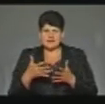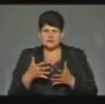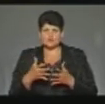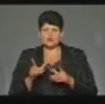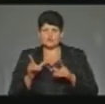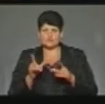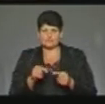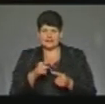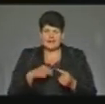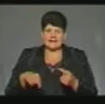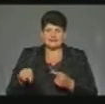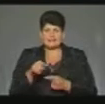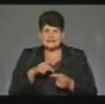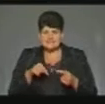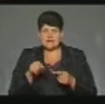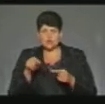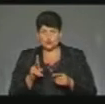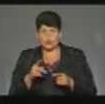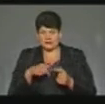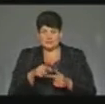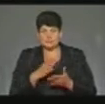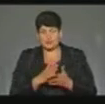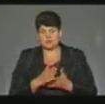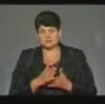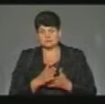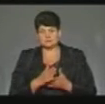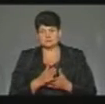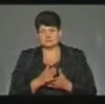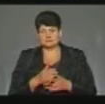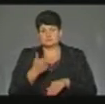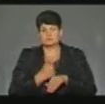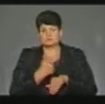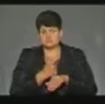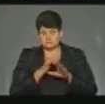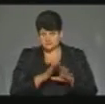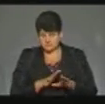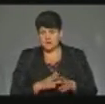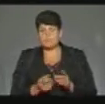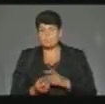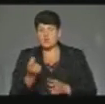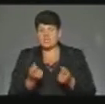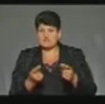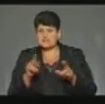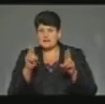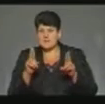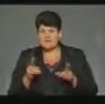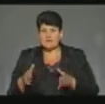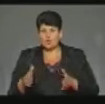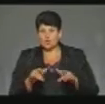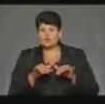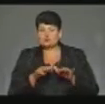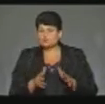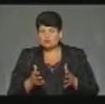на кільці, той має перевагу руху. І з'явилися якісь правила дорожнього руху,